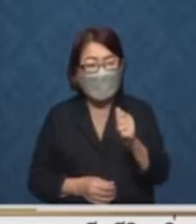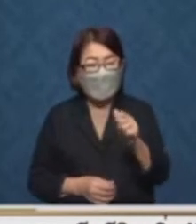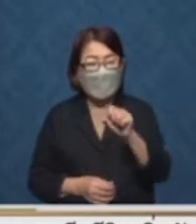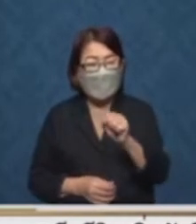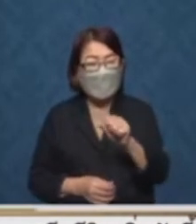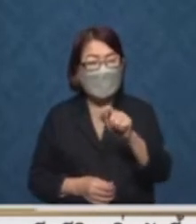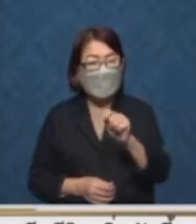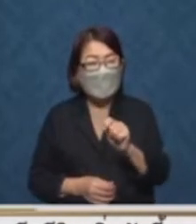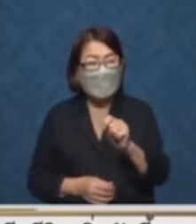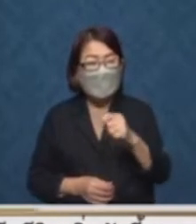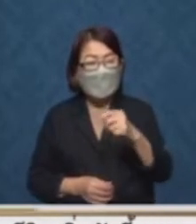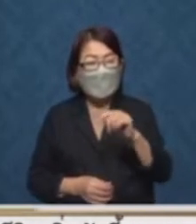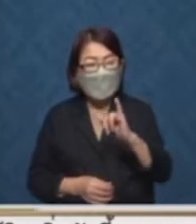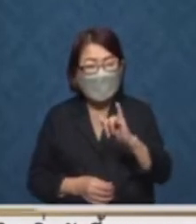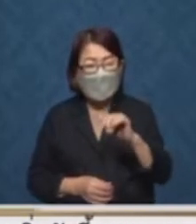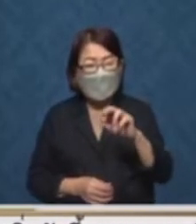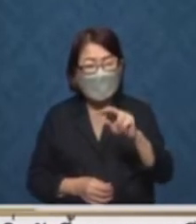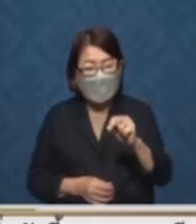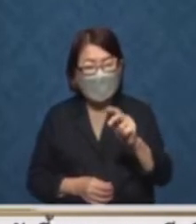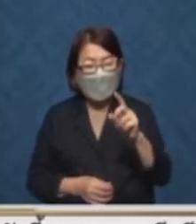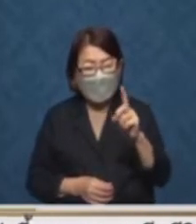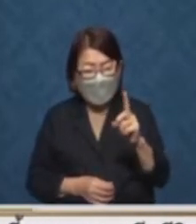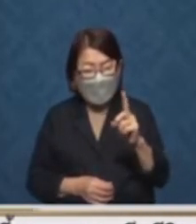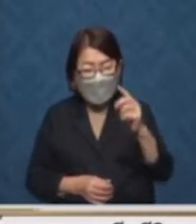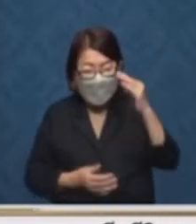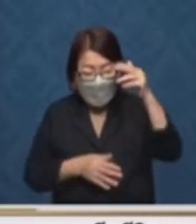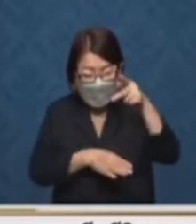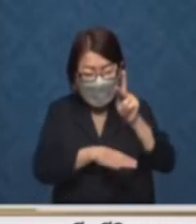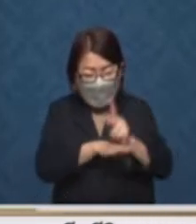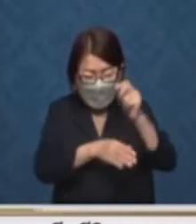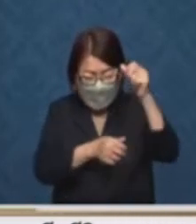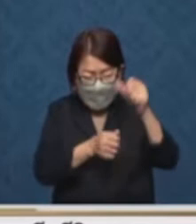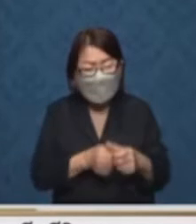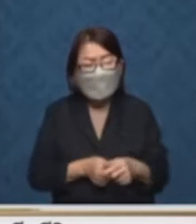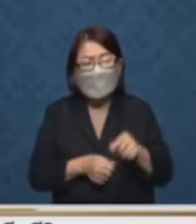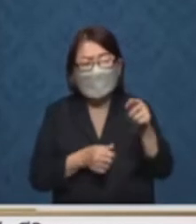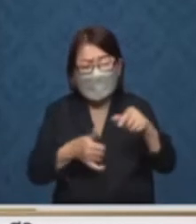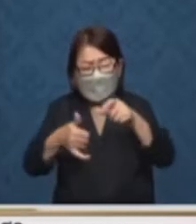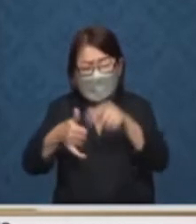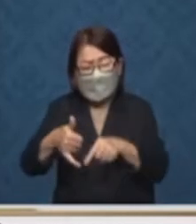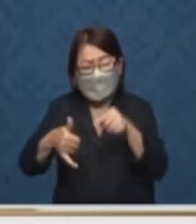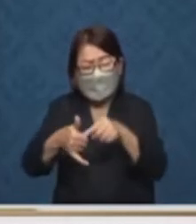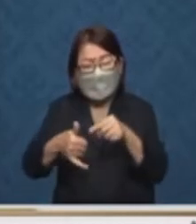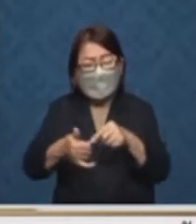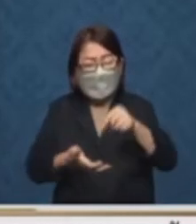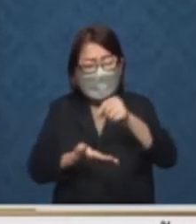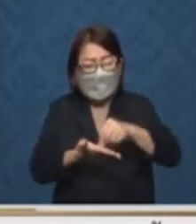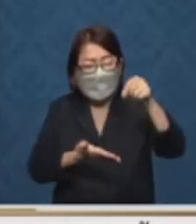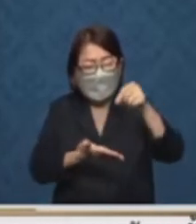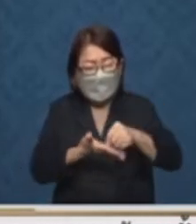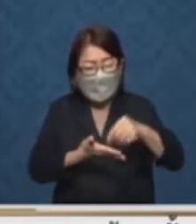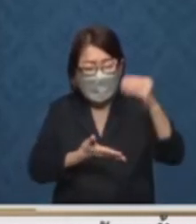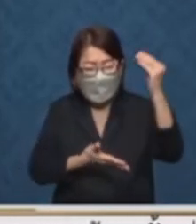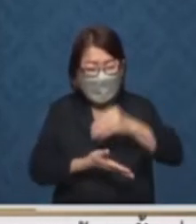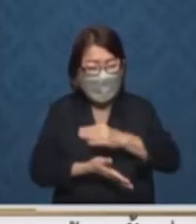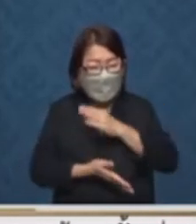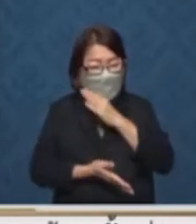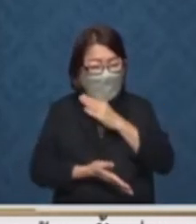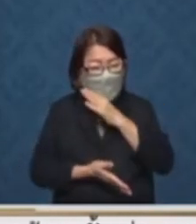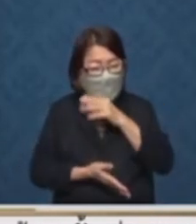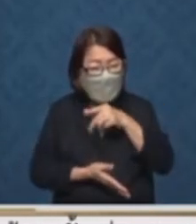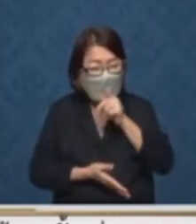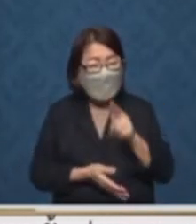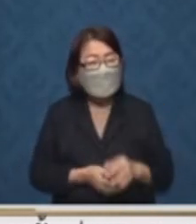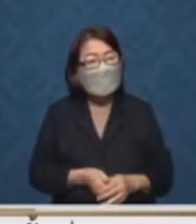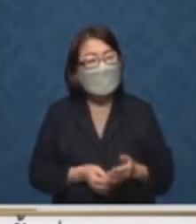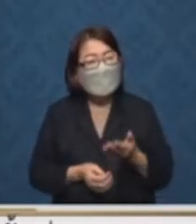อันนี้แหละคือตัวละครที่มาทำ G2G เก๋ขอให้กองทัพเรือครับมีหนังสือไ